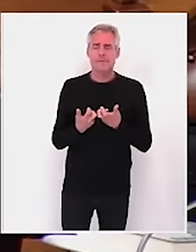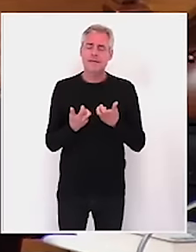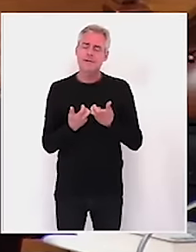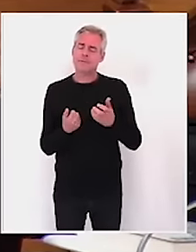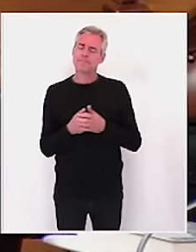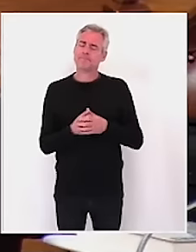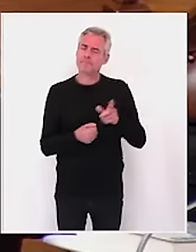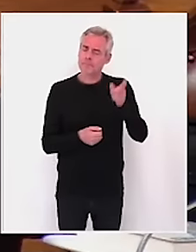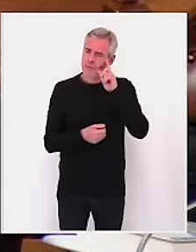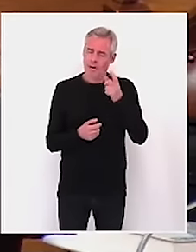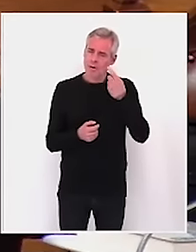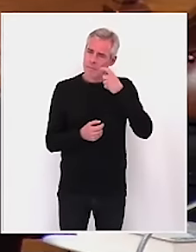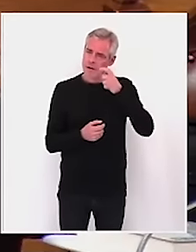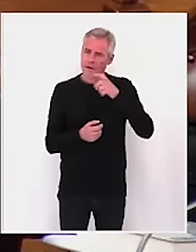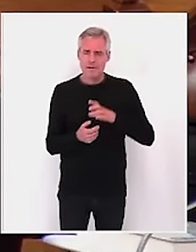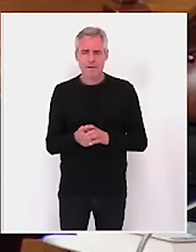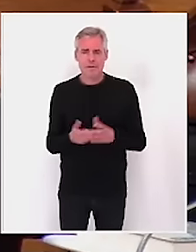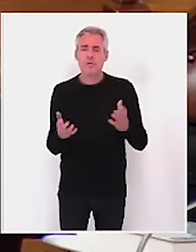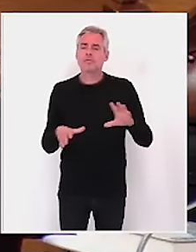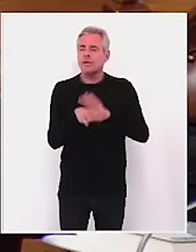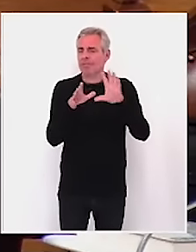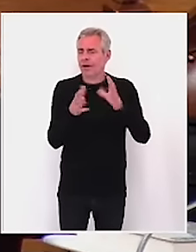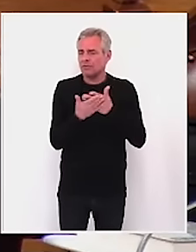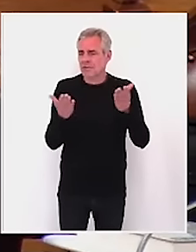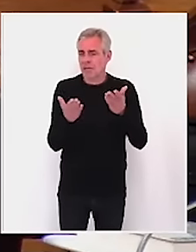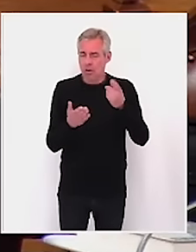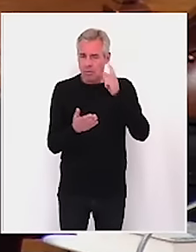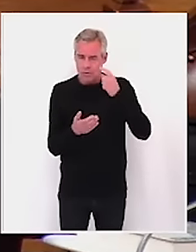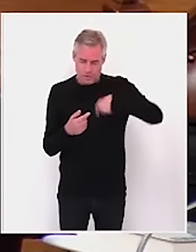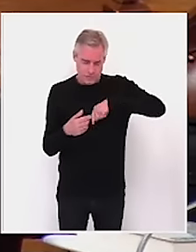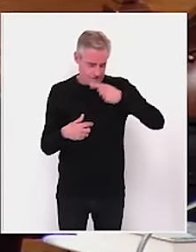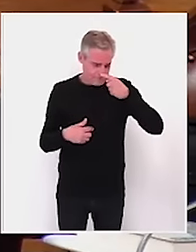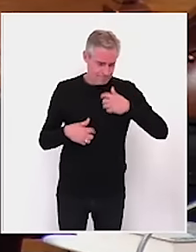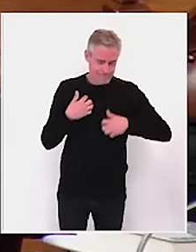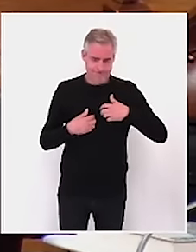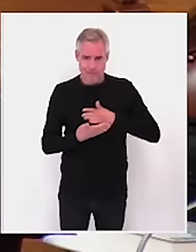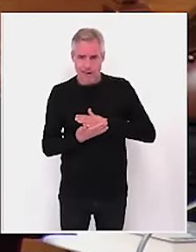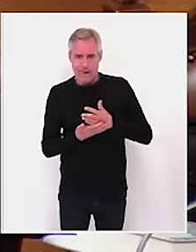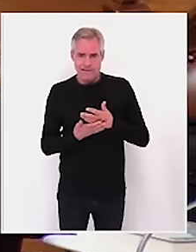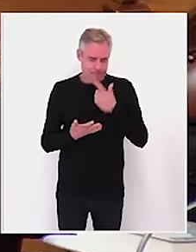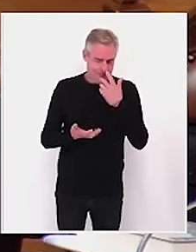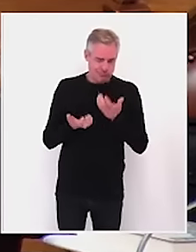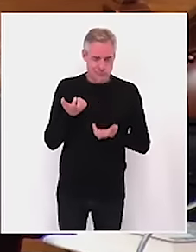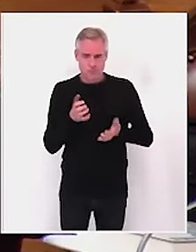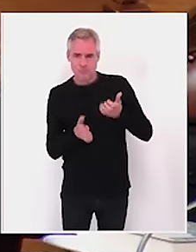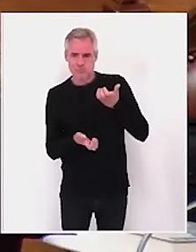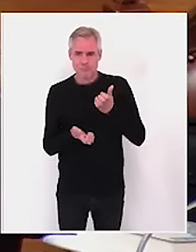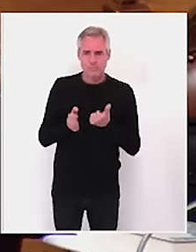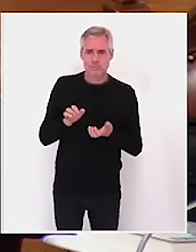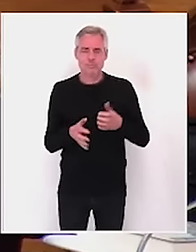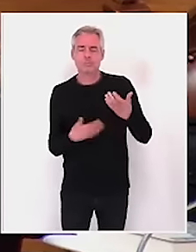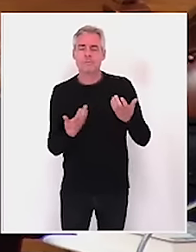par exemple, on a vu qu'il y avait c'est juste une illustration un peu de ce qui nous fait tilter un peu. Enfin, tilter, c'est pas le mot qui nous titille